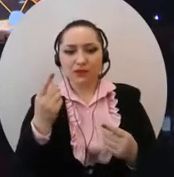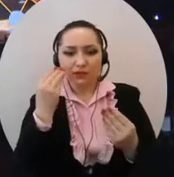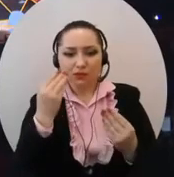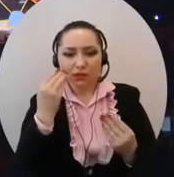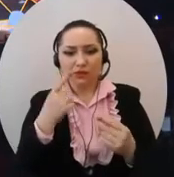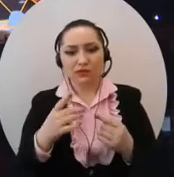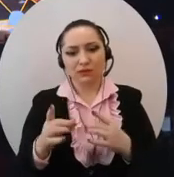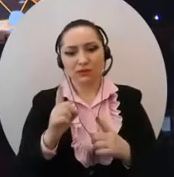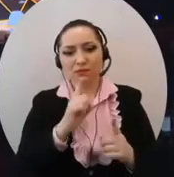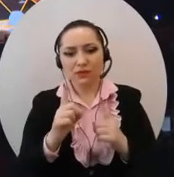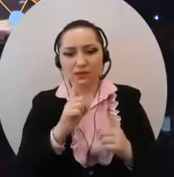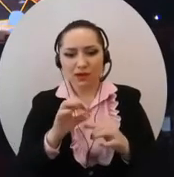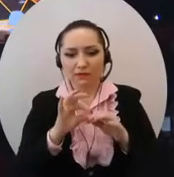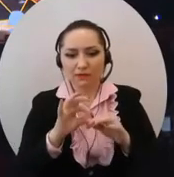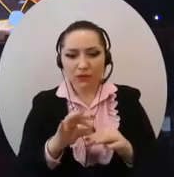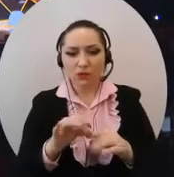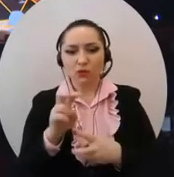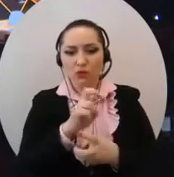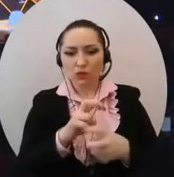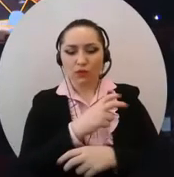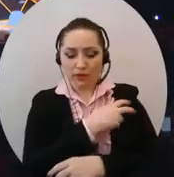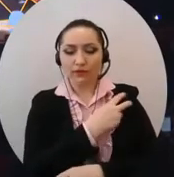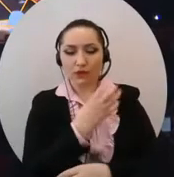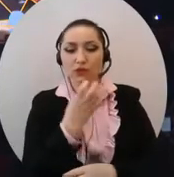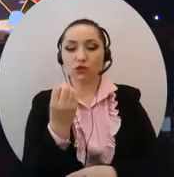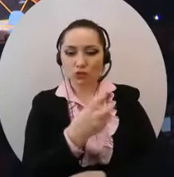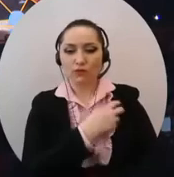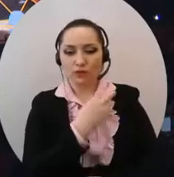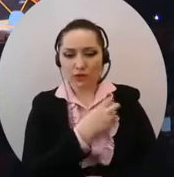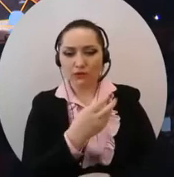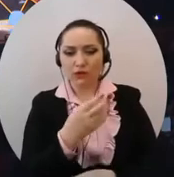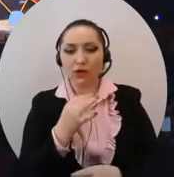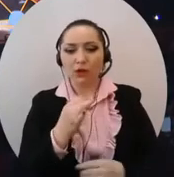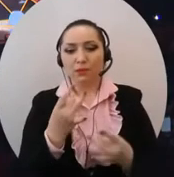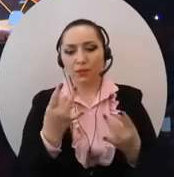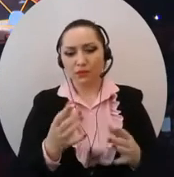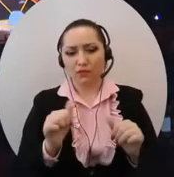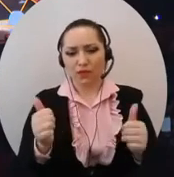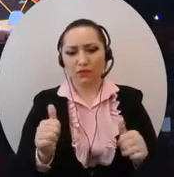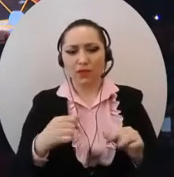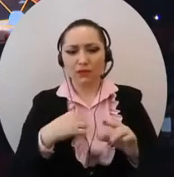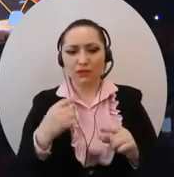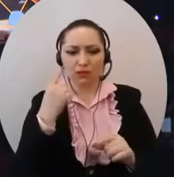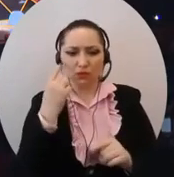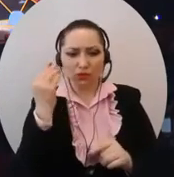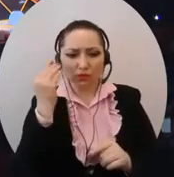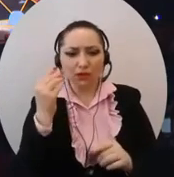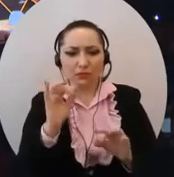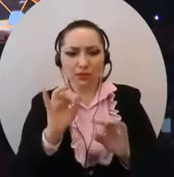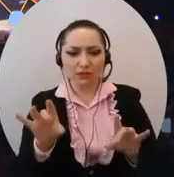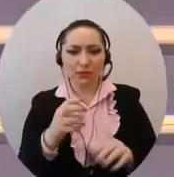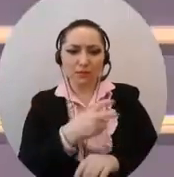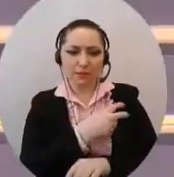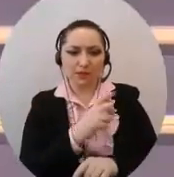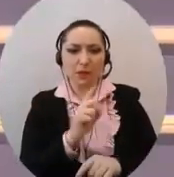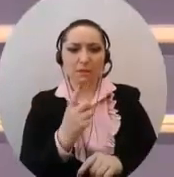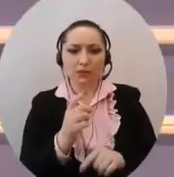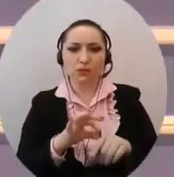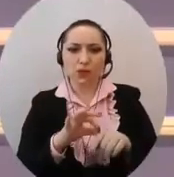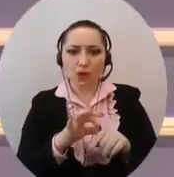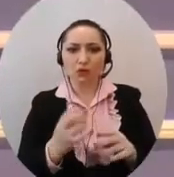Еще терапевт, и вот немножко в таком простом формате я все-таки с точки зрения медицины поговорю, почему же за кожей надо